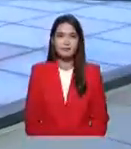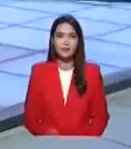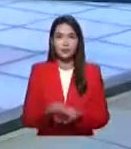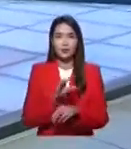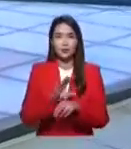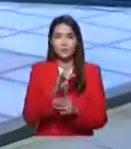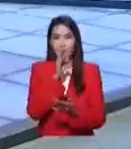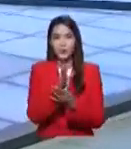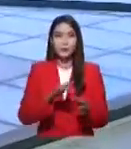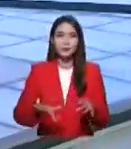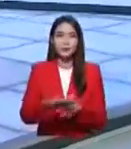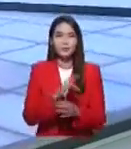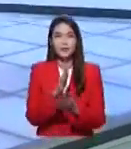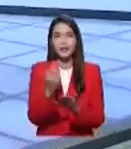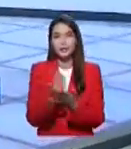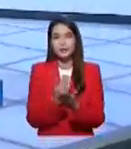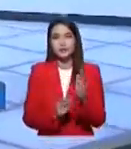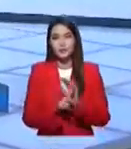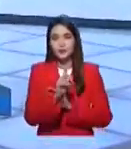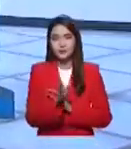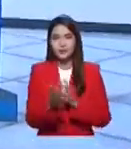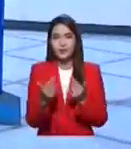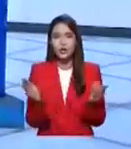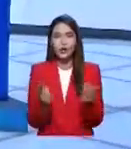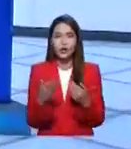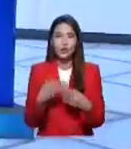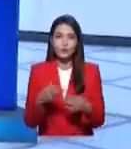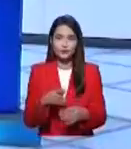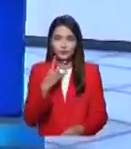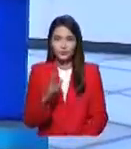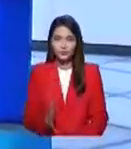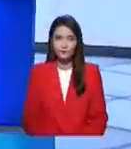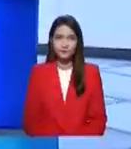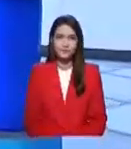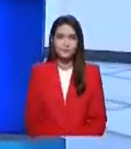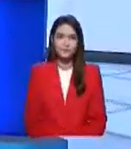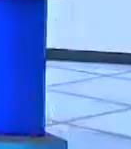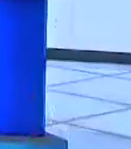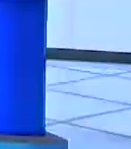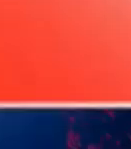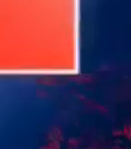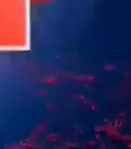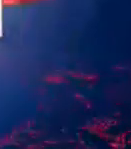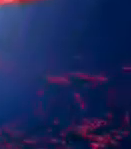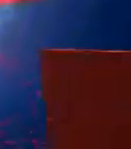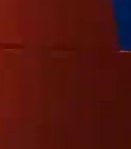Армысыздар, тікелей эфирде Астана Таймс. Студияда Дастан Сейілханұлы, әріптесім Айсұлу Баяндинқызы. Алдымен аңдатпа.